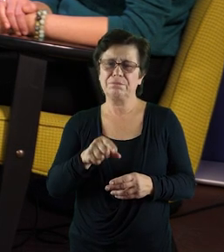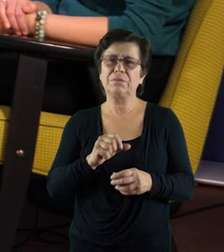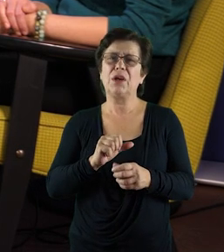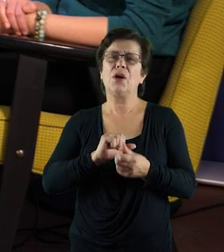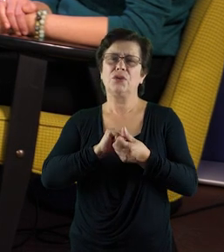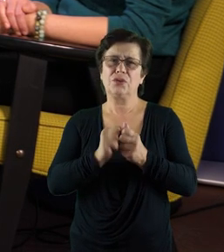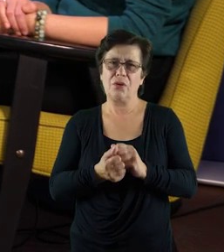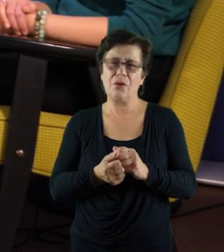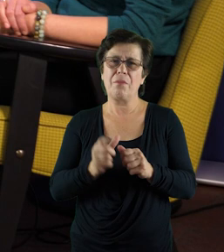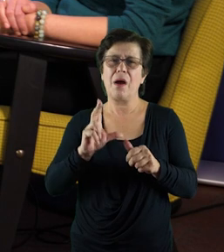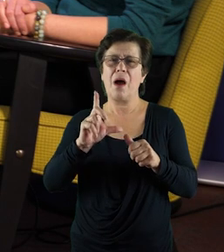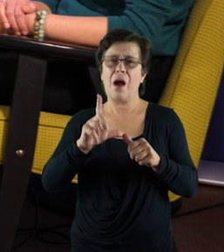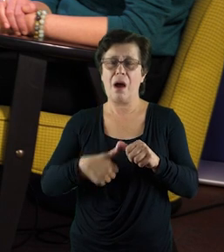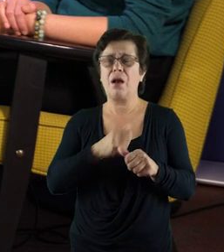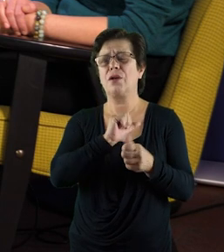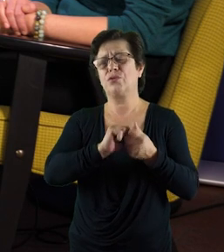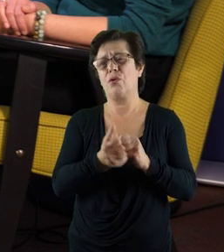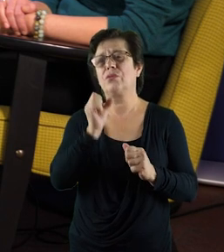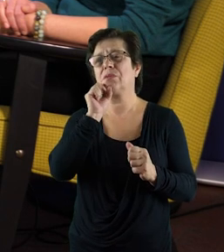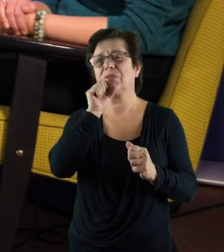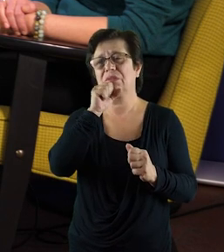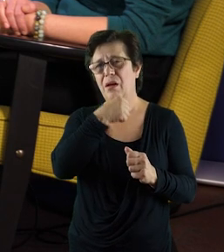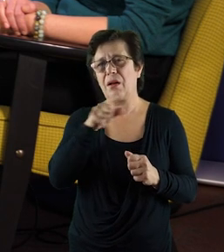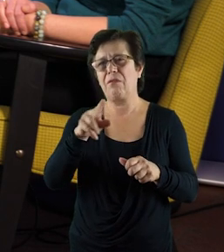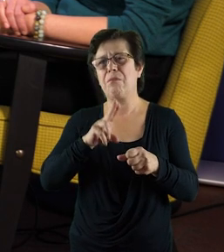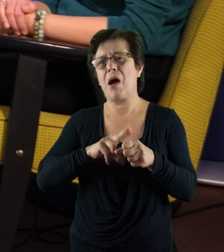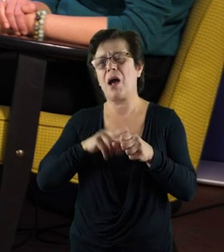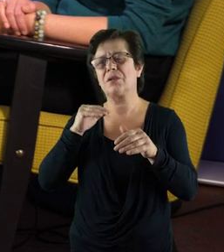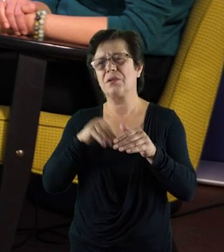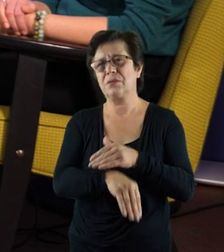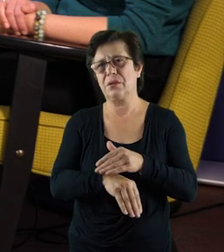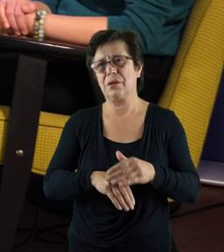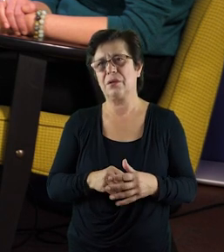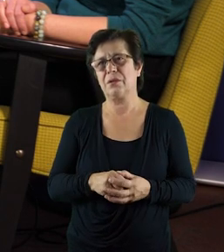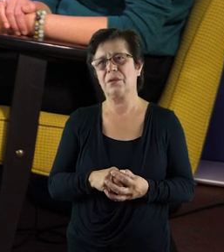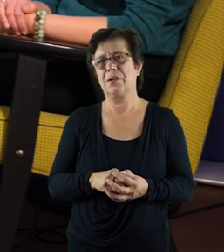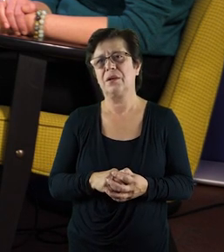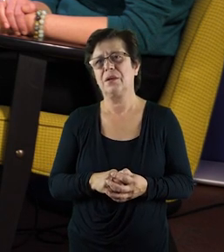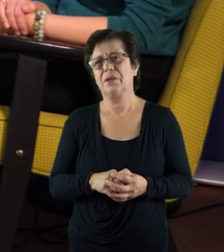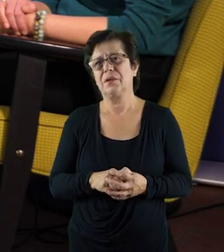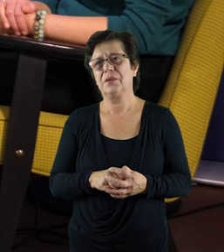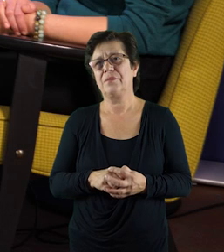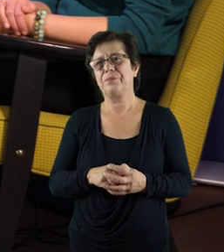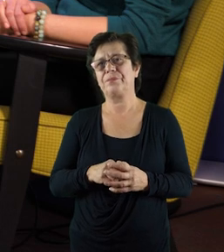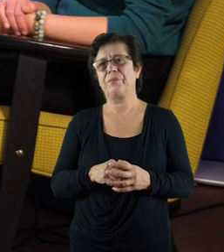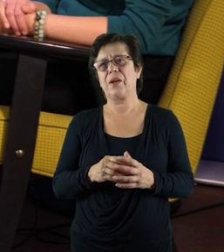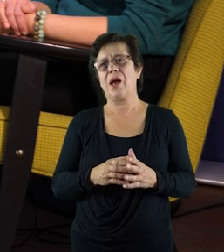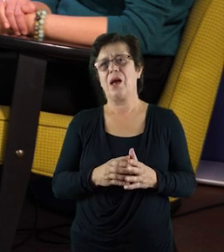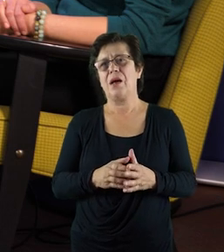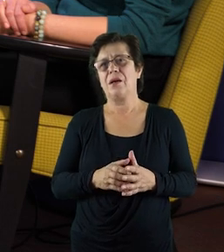są w magazynie. Natomiast to jest tak, że wielki